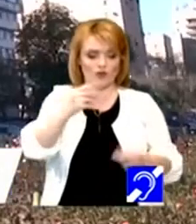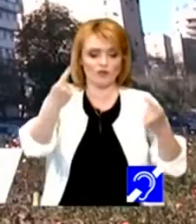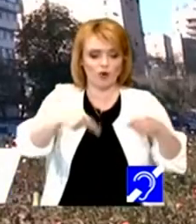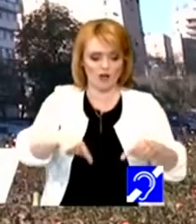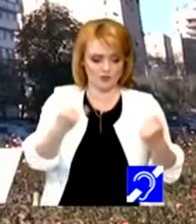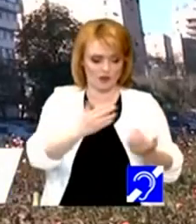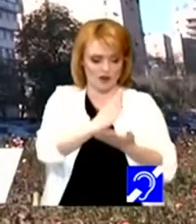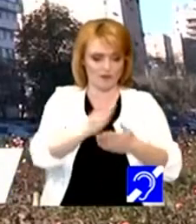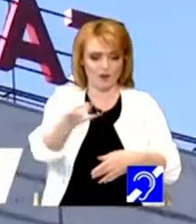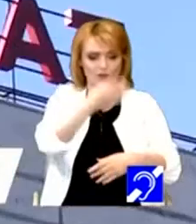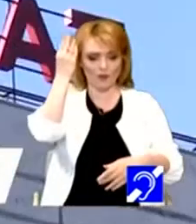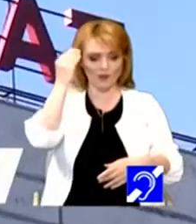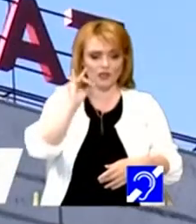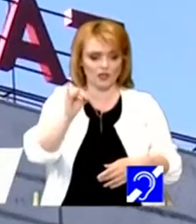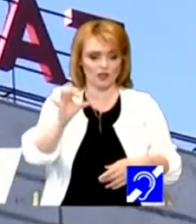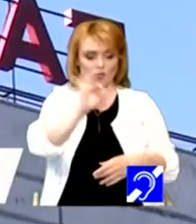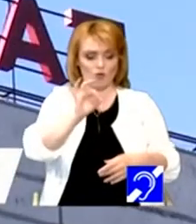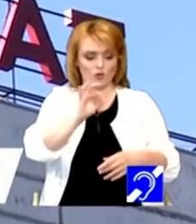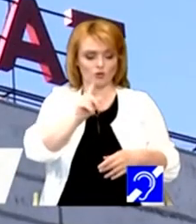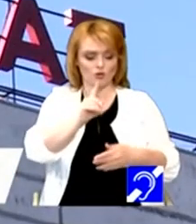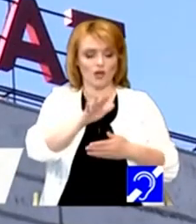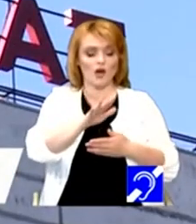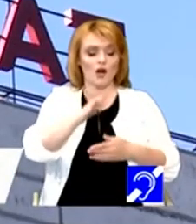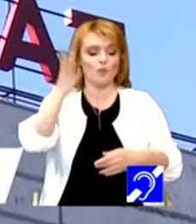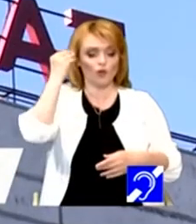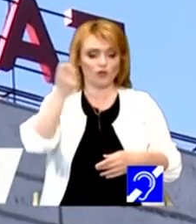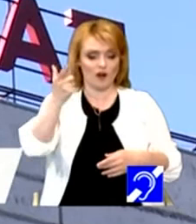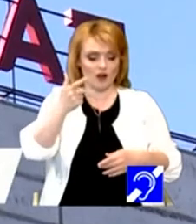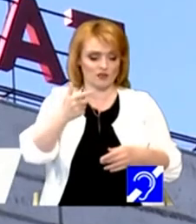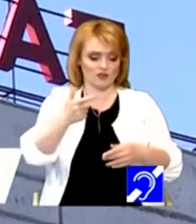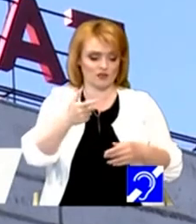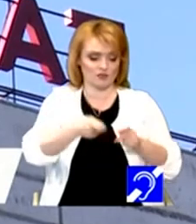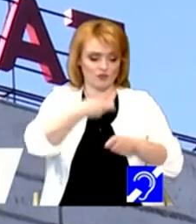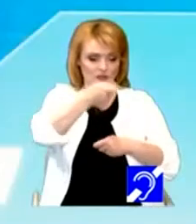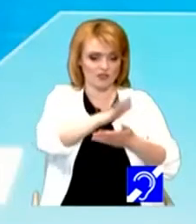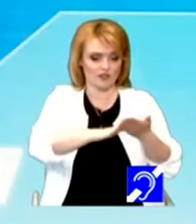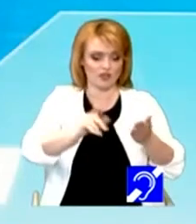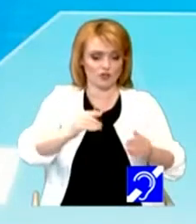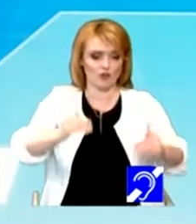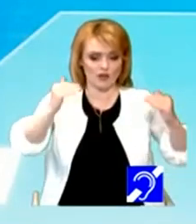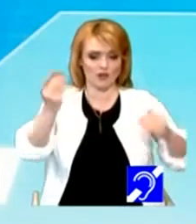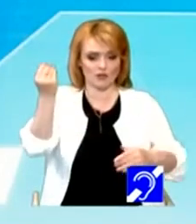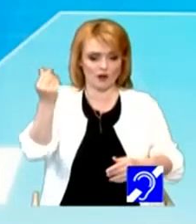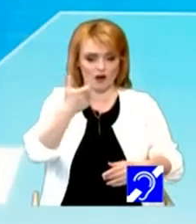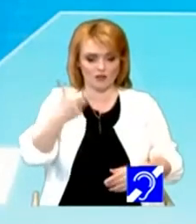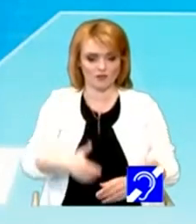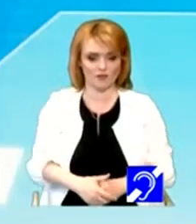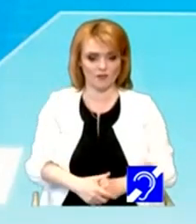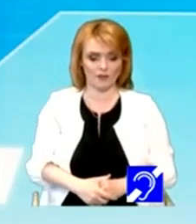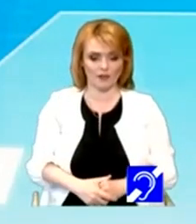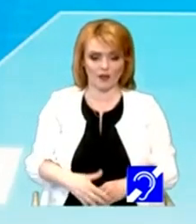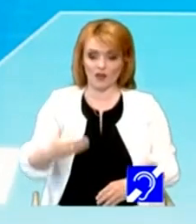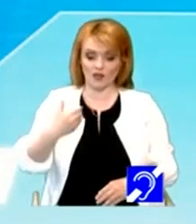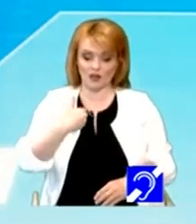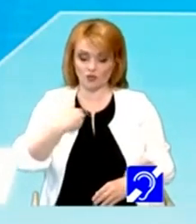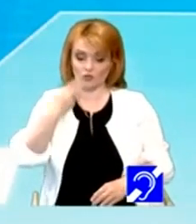trece Republica Moldova, dar și despre cererea Moldova Gaz de a majora tariful la gazul natural. Eu aș vrea să văd de la Moldova Gaz și niște